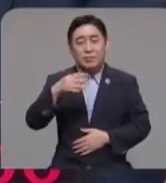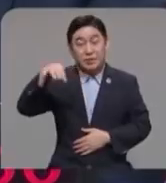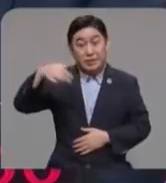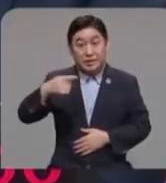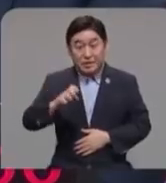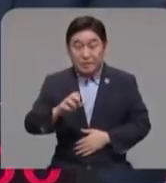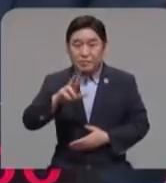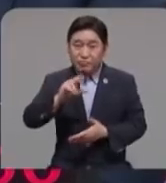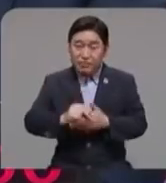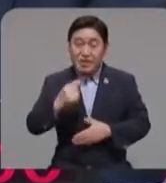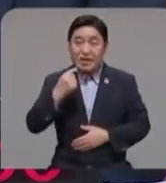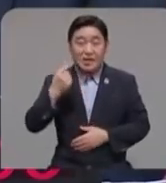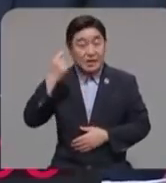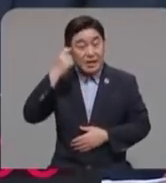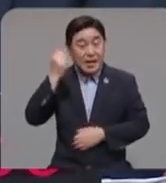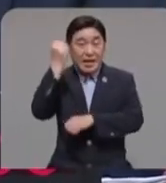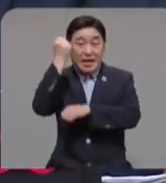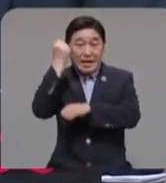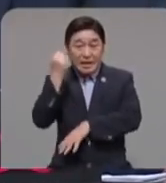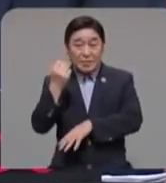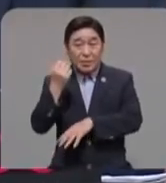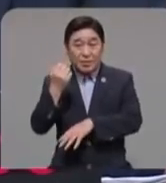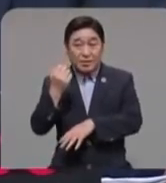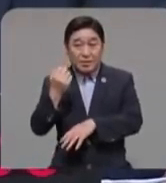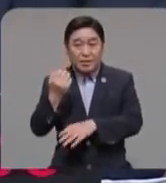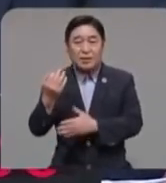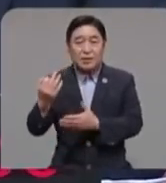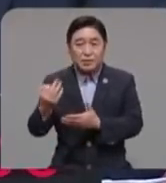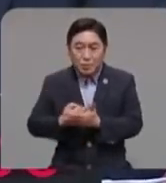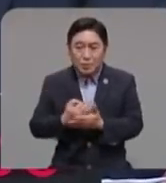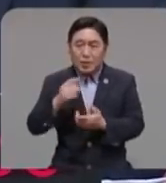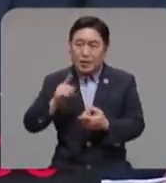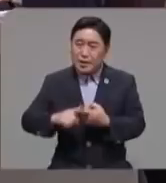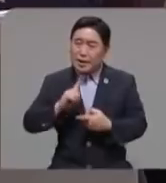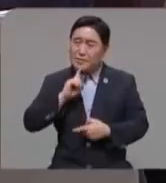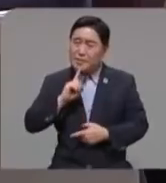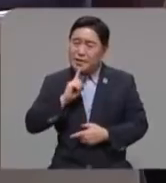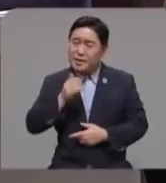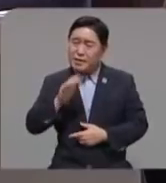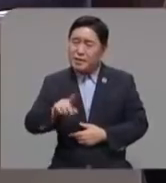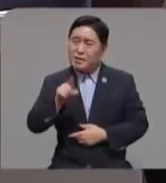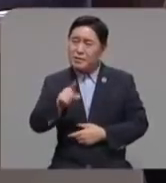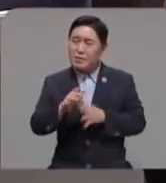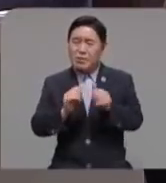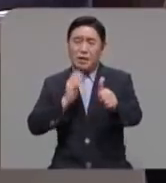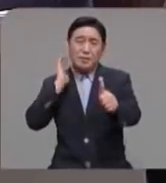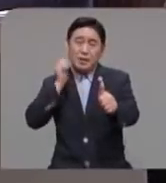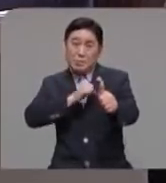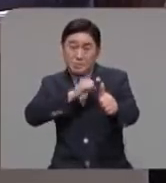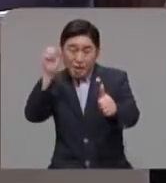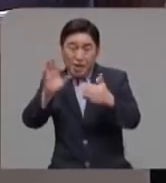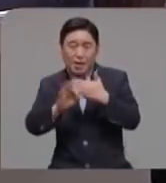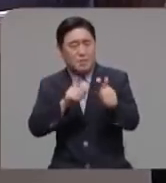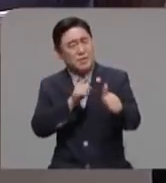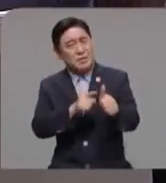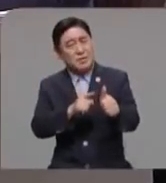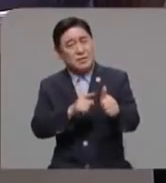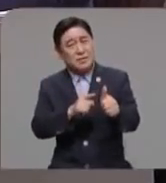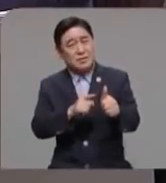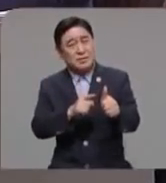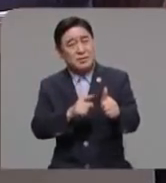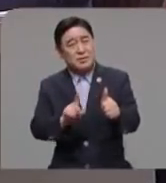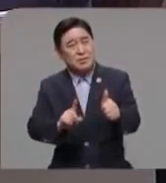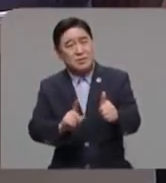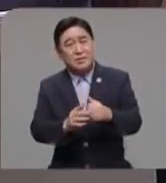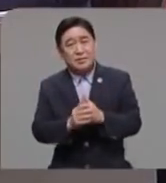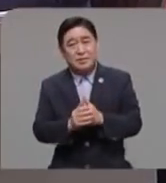예? 네. 소위 기본 시리즈를 내세우는데 난 저 사람이 대통령이 되면 내가 한번 이런 이야기를 한